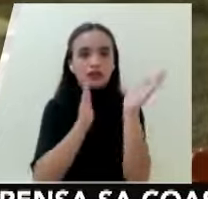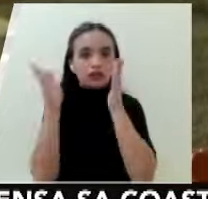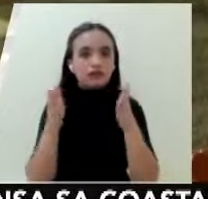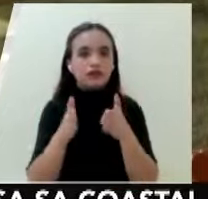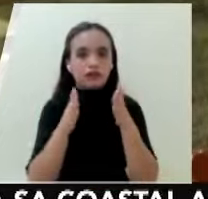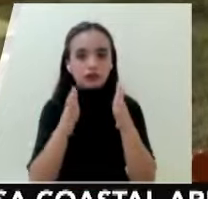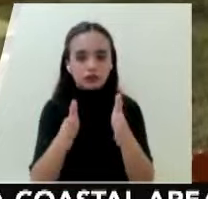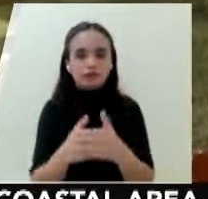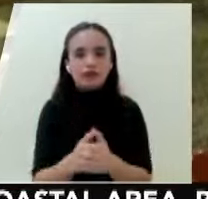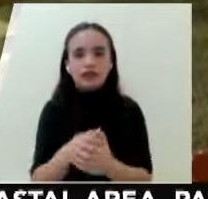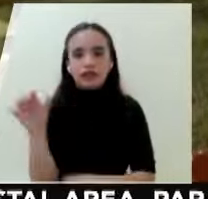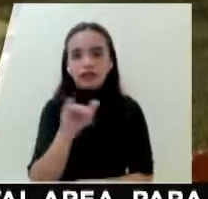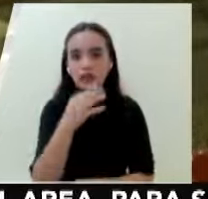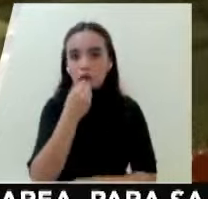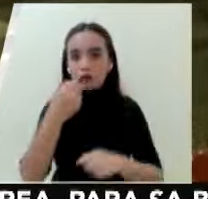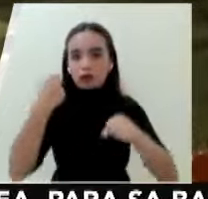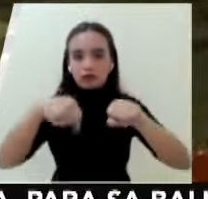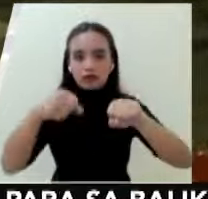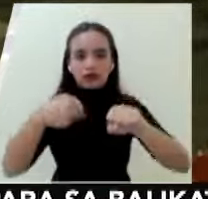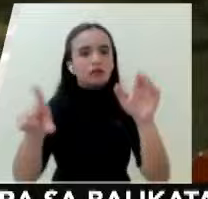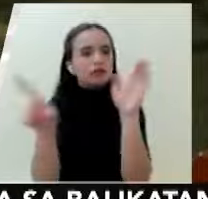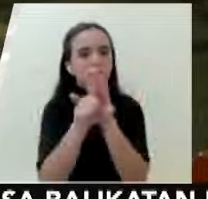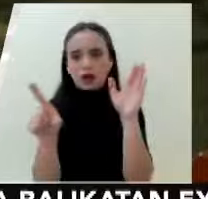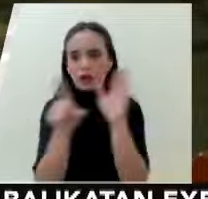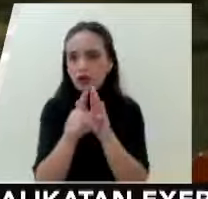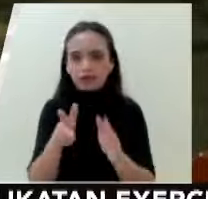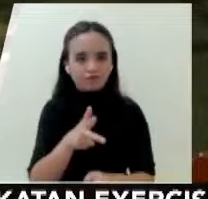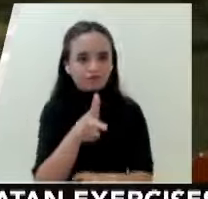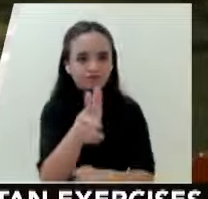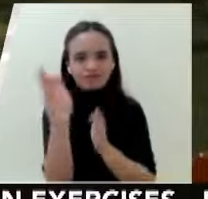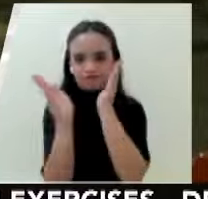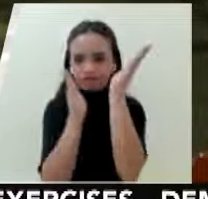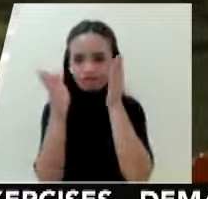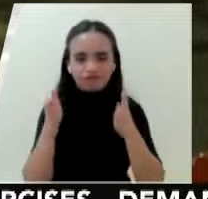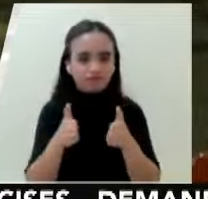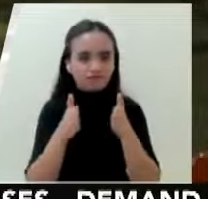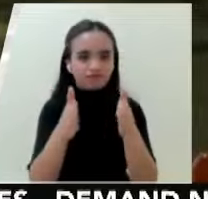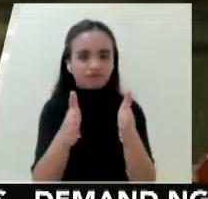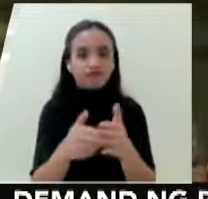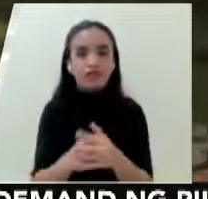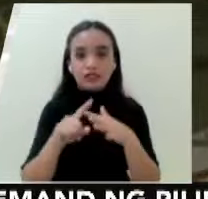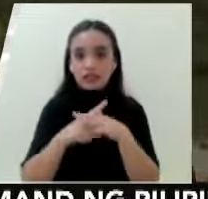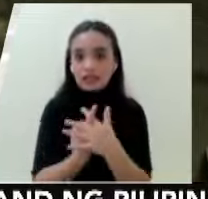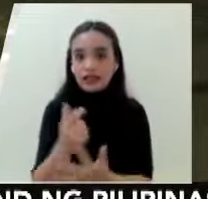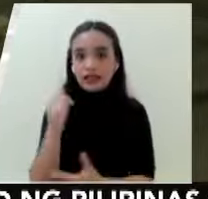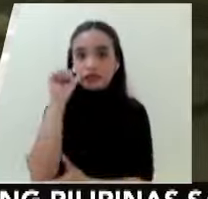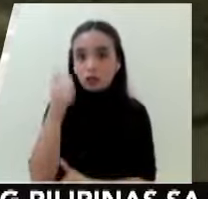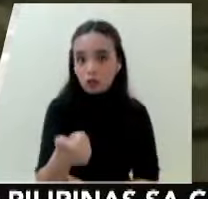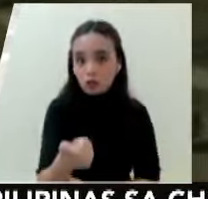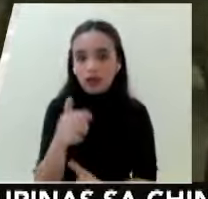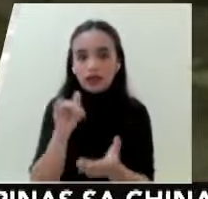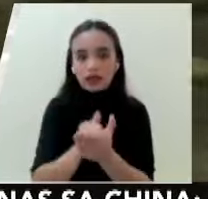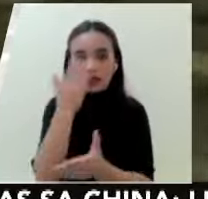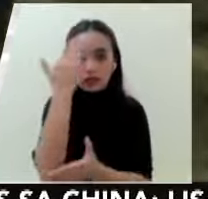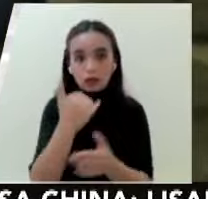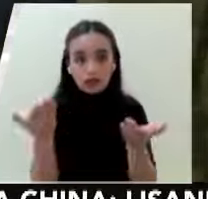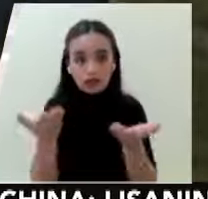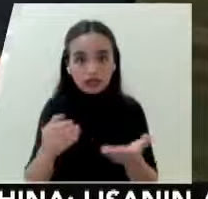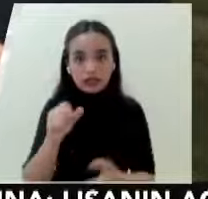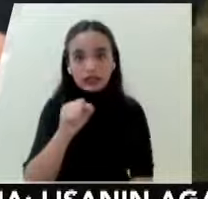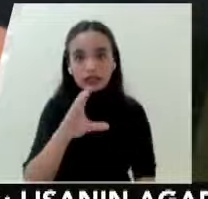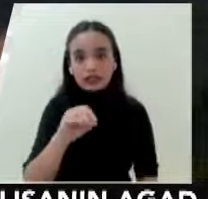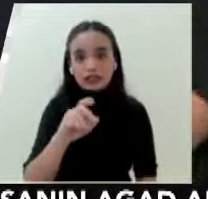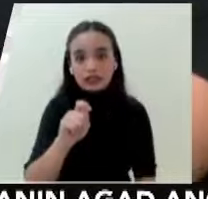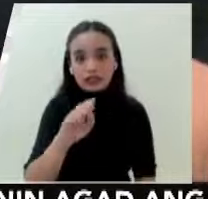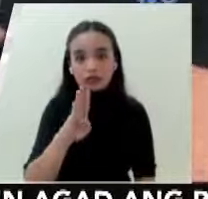mga nagbomotor, bawal na po kayong dumaan sa service road simula bukas. Kaya nga dito sa Scott Borromeo pa lamang ay